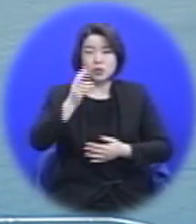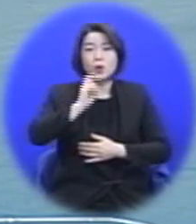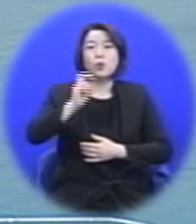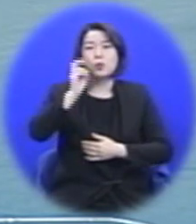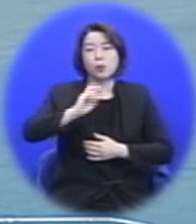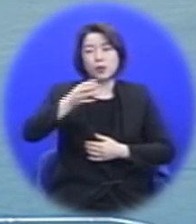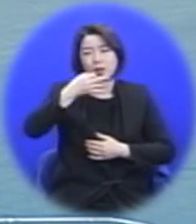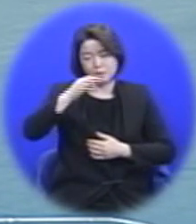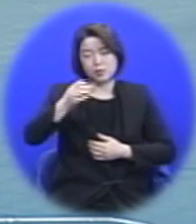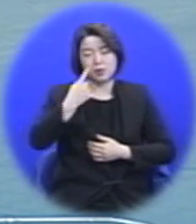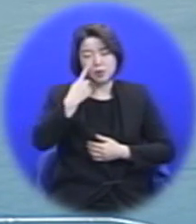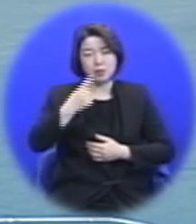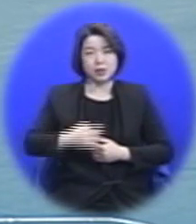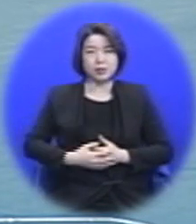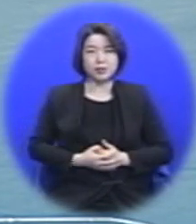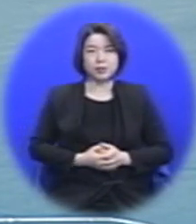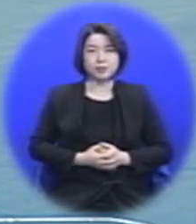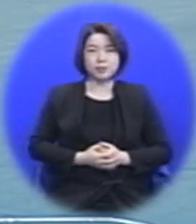부릅시다.